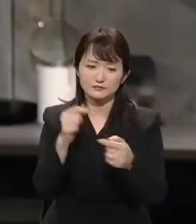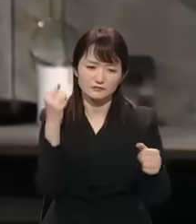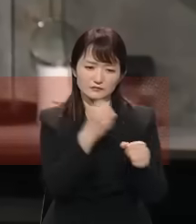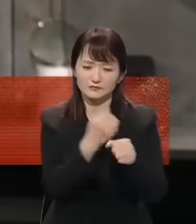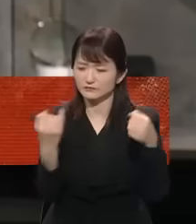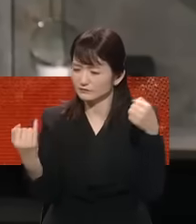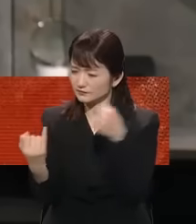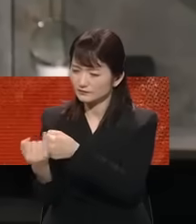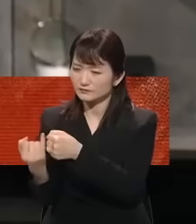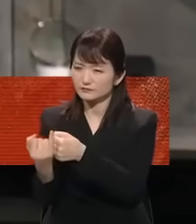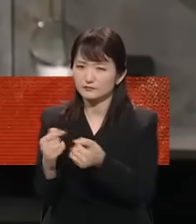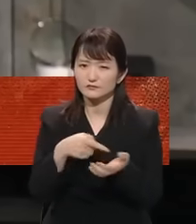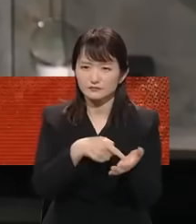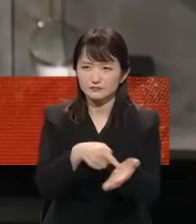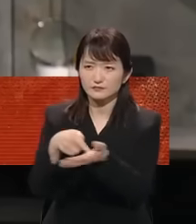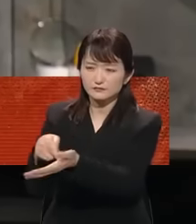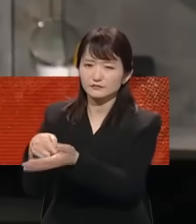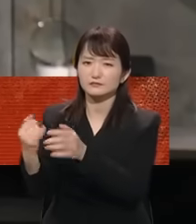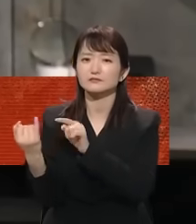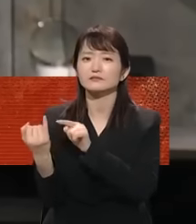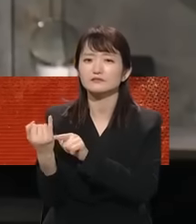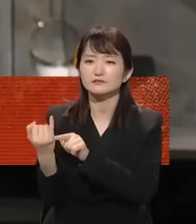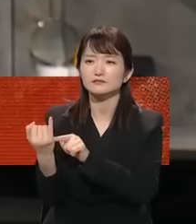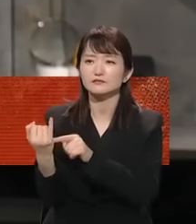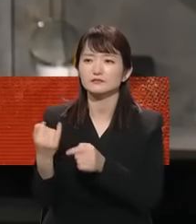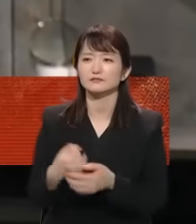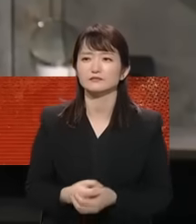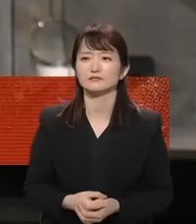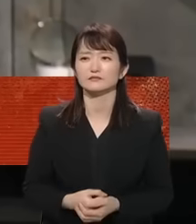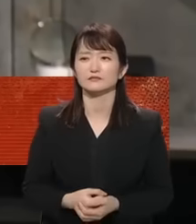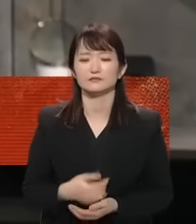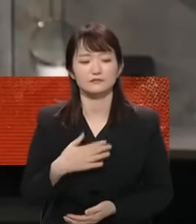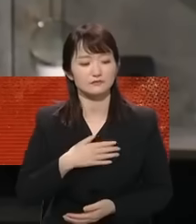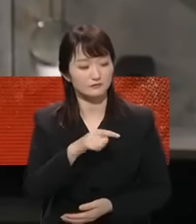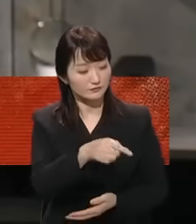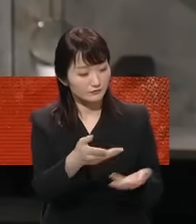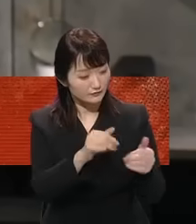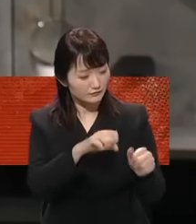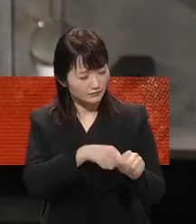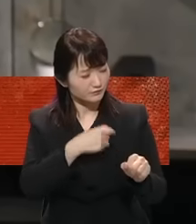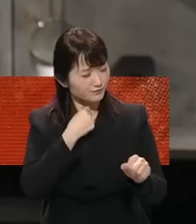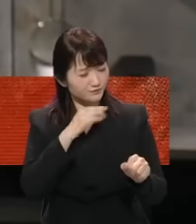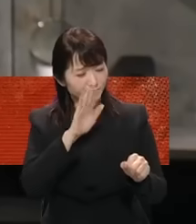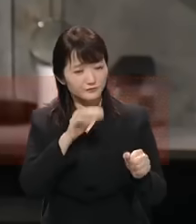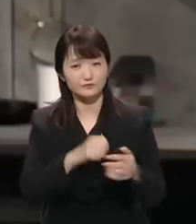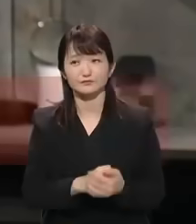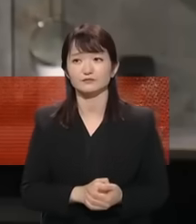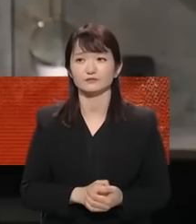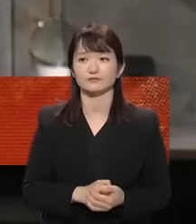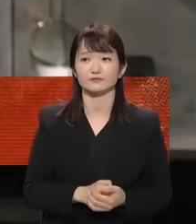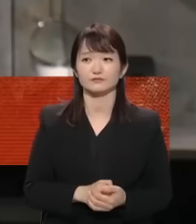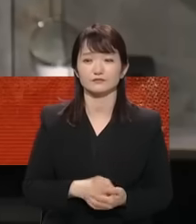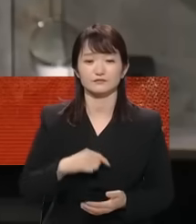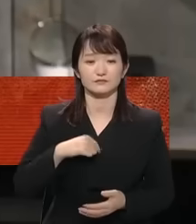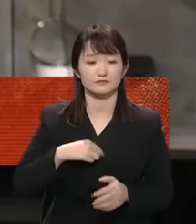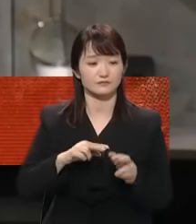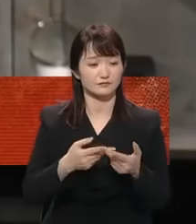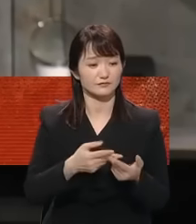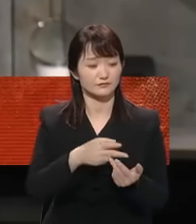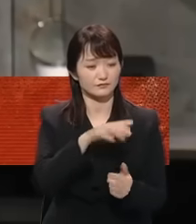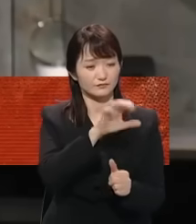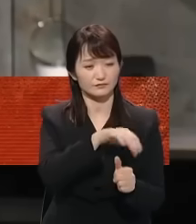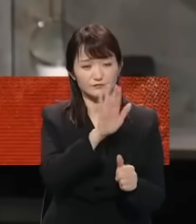했고 다행히 저 여성이 아나 그 승문 처분을 원하지 않는다 그래서 본인에 대해서 불기소 처분이 내려졌다는 겁니다